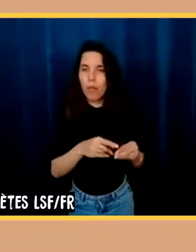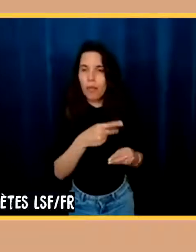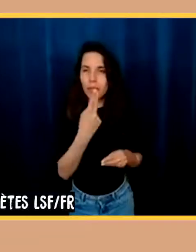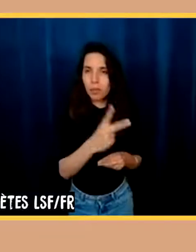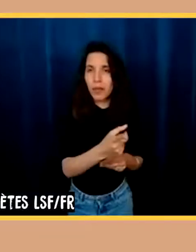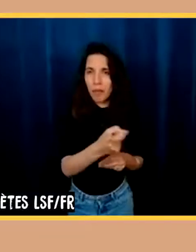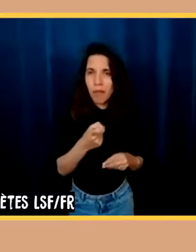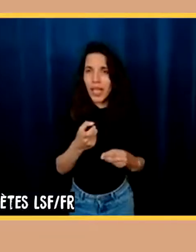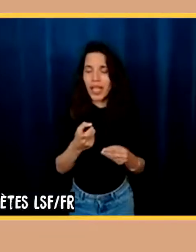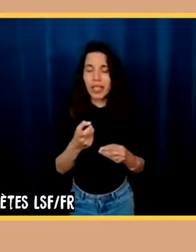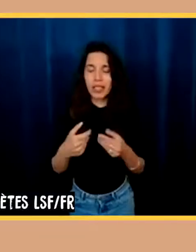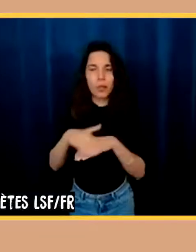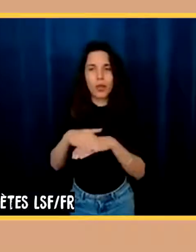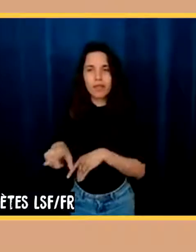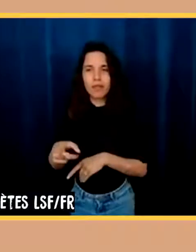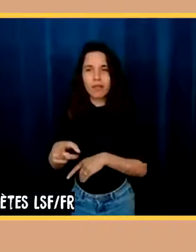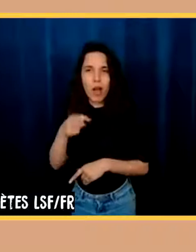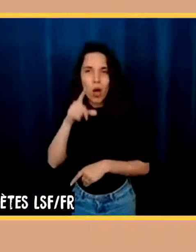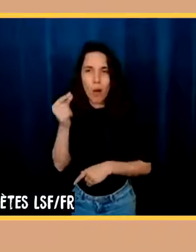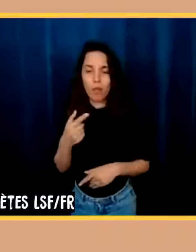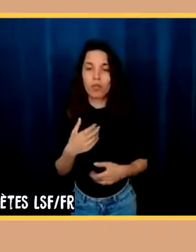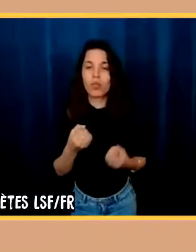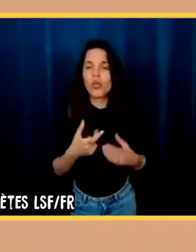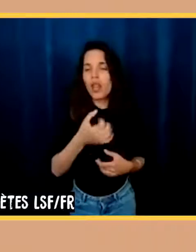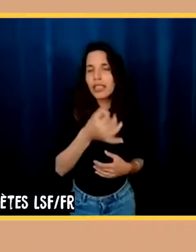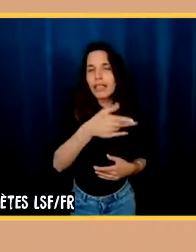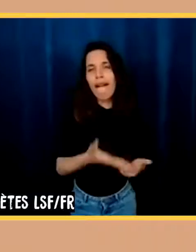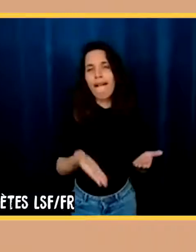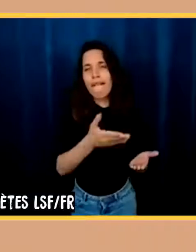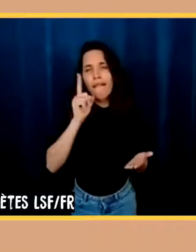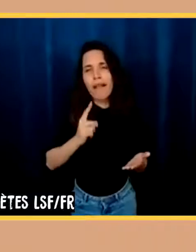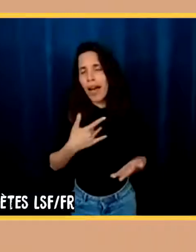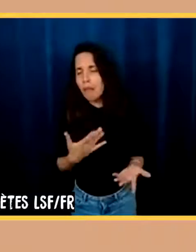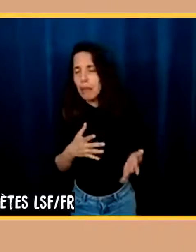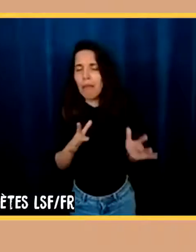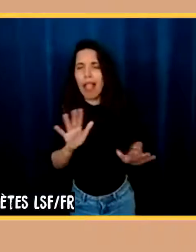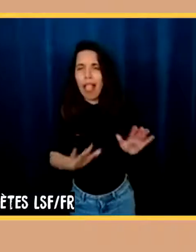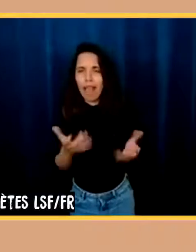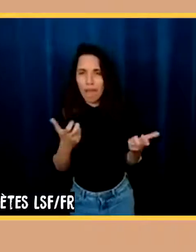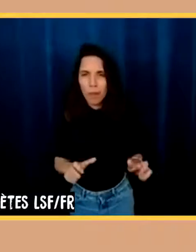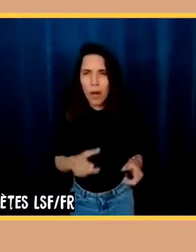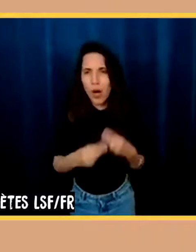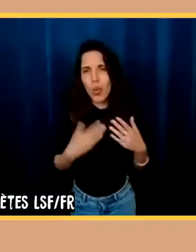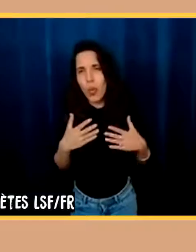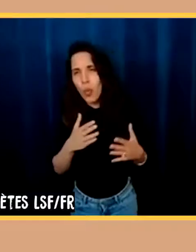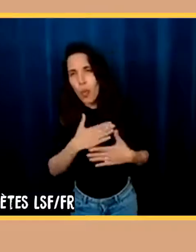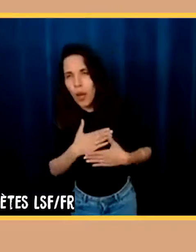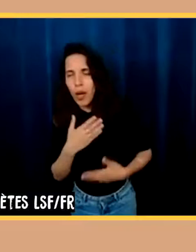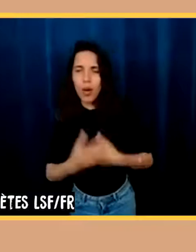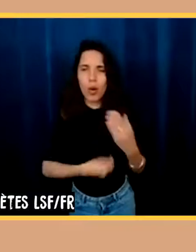Alors souvent, quand on va parler de vaginisme, on va dire que c'est des femmes qui sont coincées, qui ne connaissent pas leur corps, qui ont peur, Les pauvres, elles ont toujours